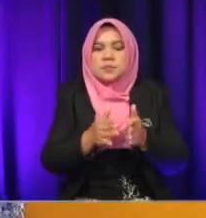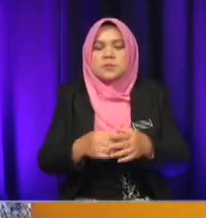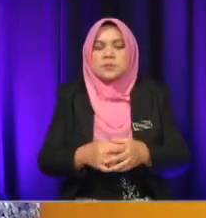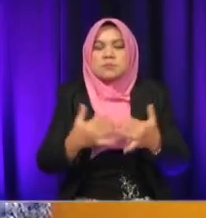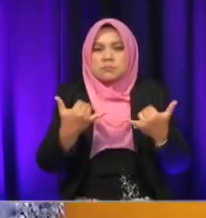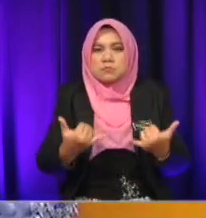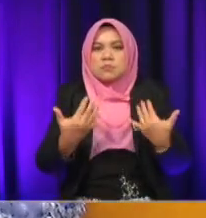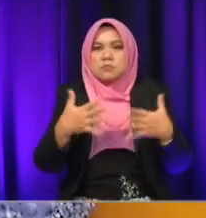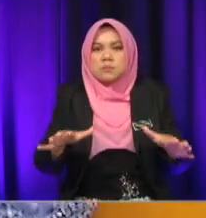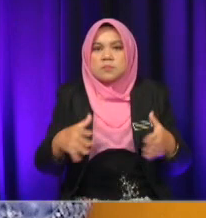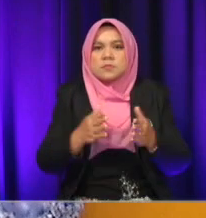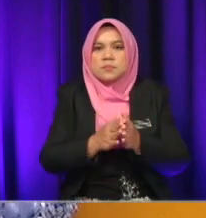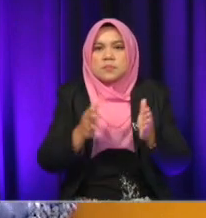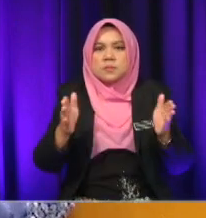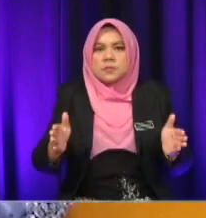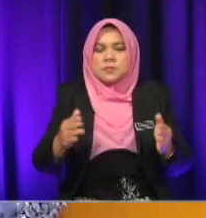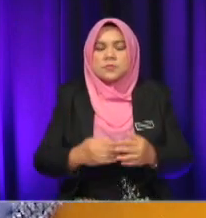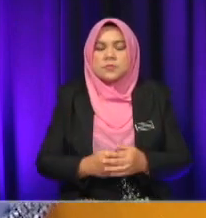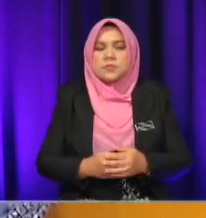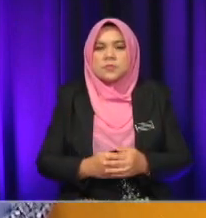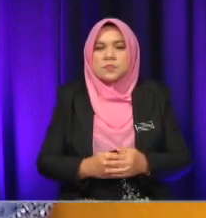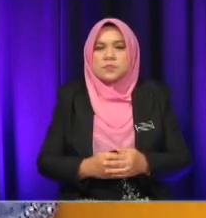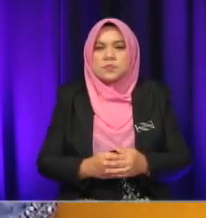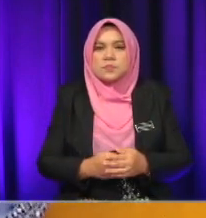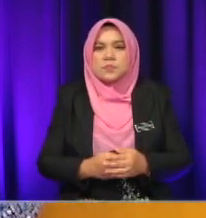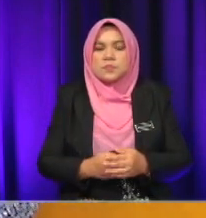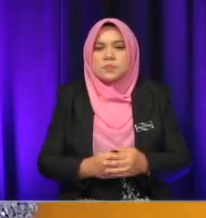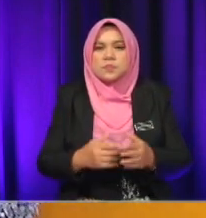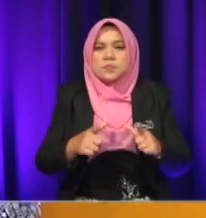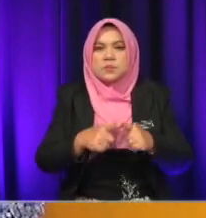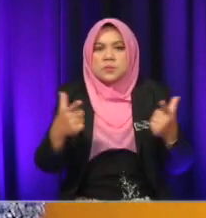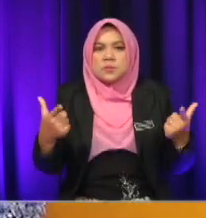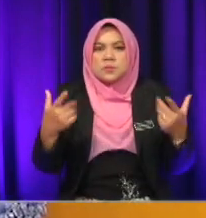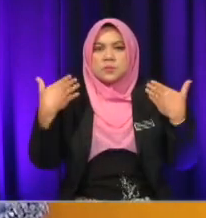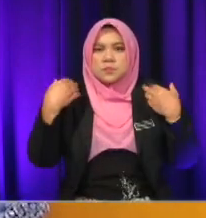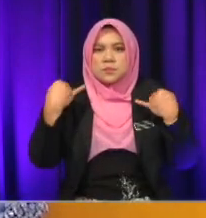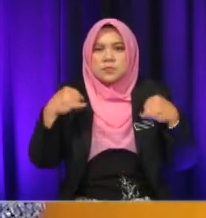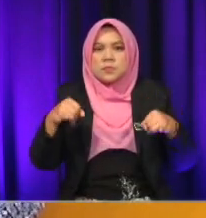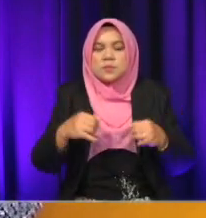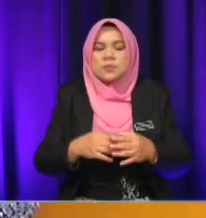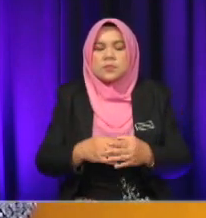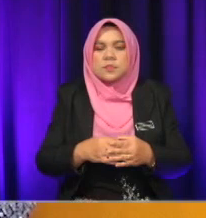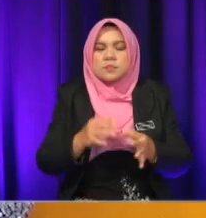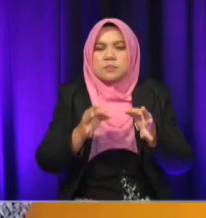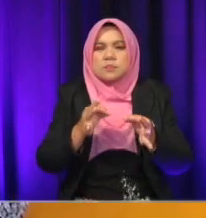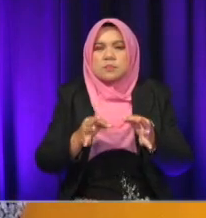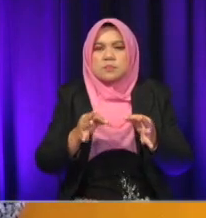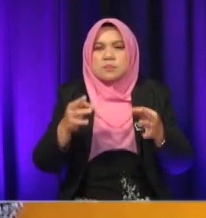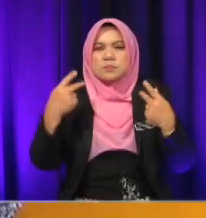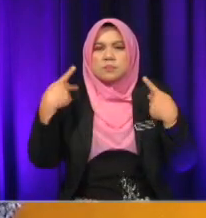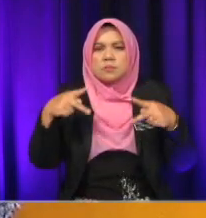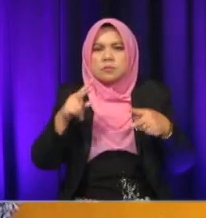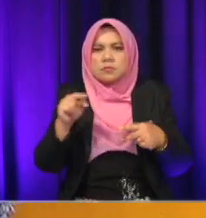pula. Betul, Cikgu. Okey, so kita tengok juga daripada segi sudut luas pasaran suatu produk. Kalau pasaran itu sampai